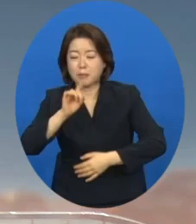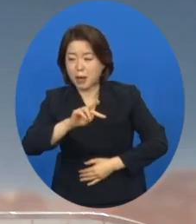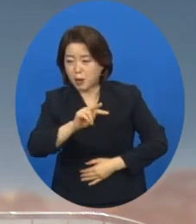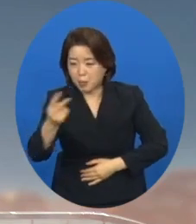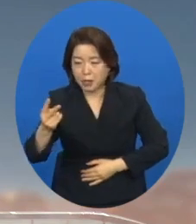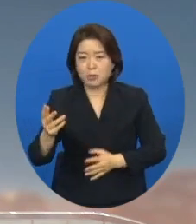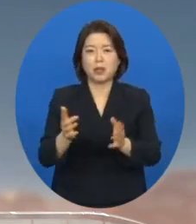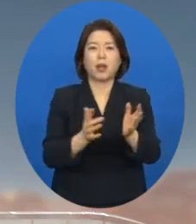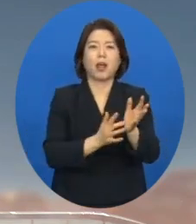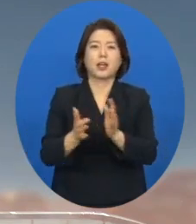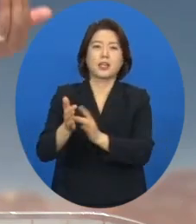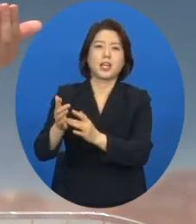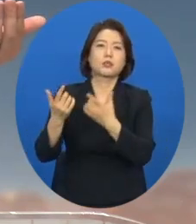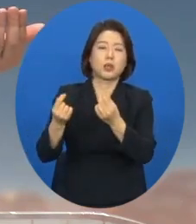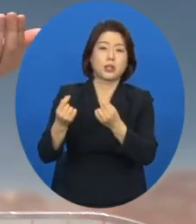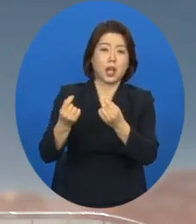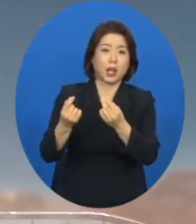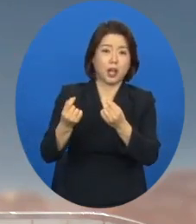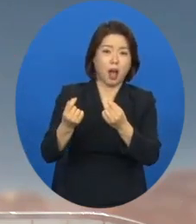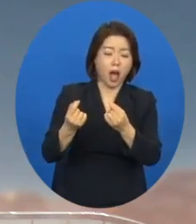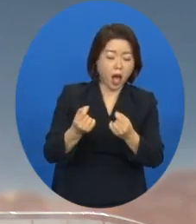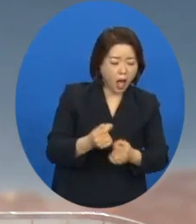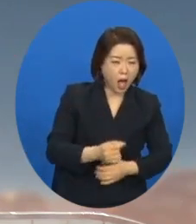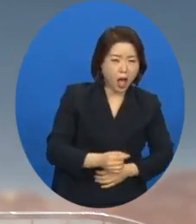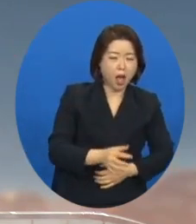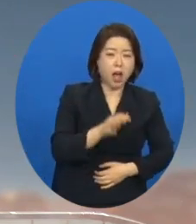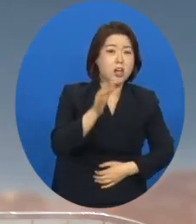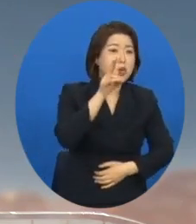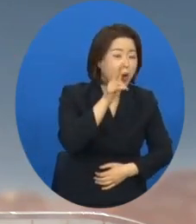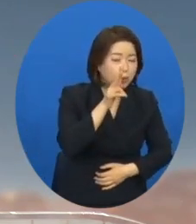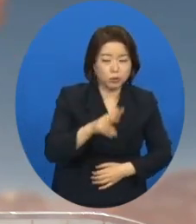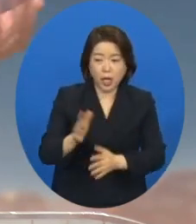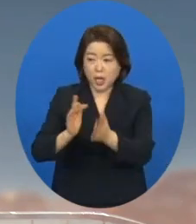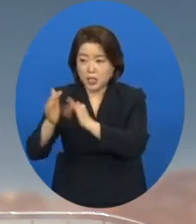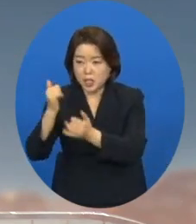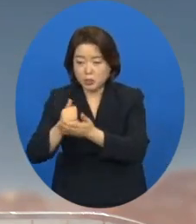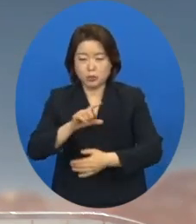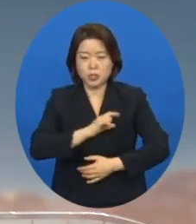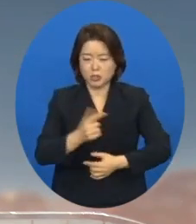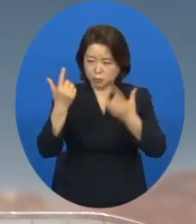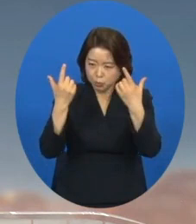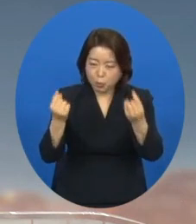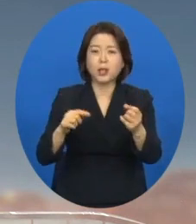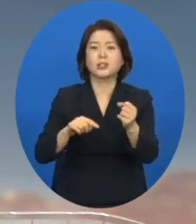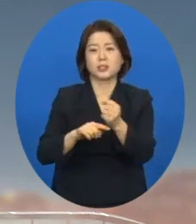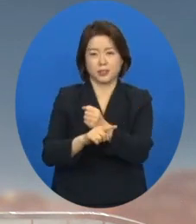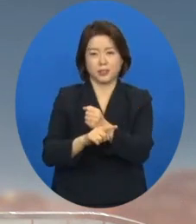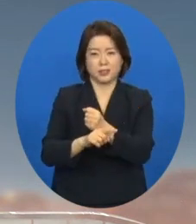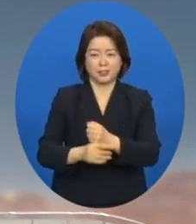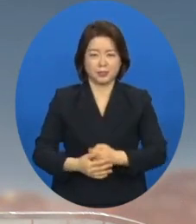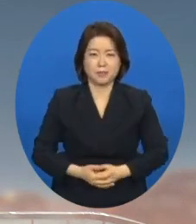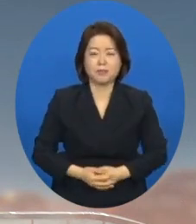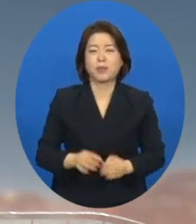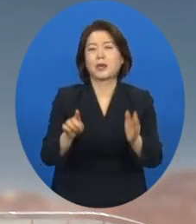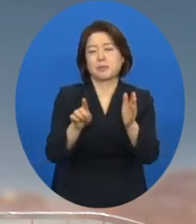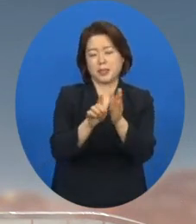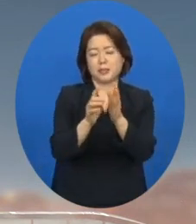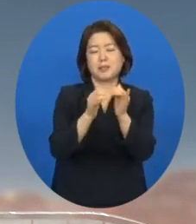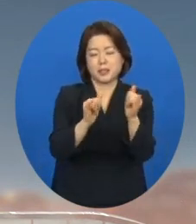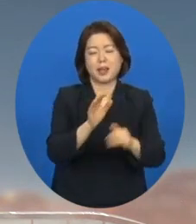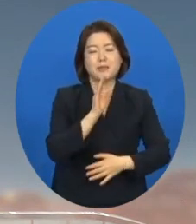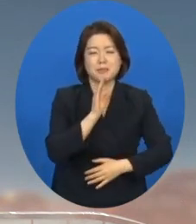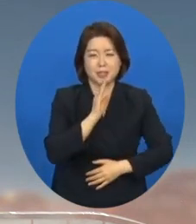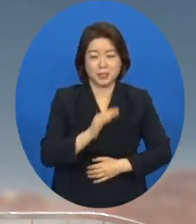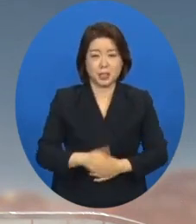되는 것입니다. 그러니까 같은 의미, 예수와 여호수아는 같은 의미죠. 이렇게 이름도 참 너무 멋져요. 믿음의 사람입니다. 그런데